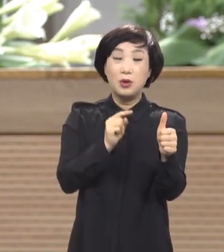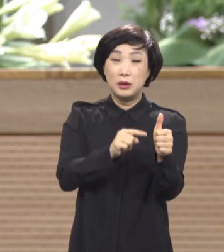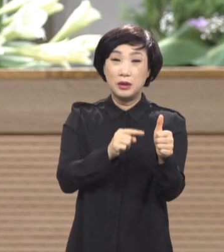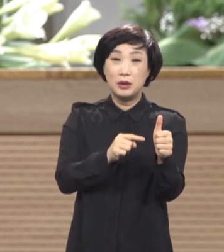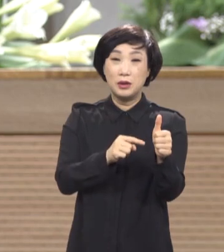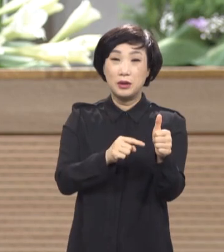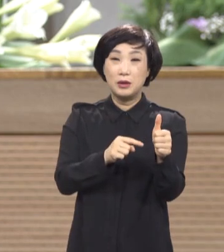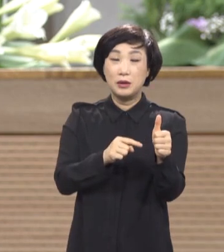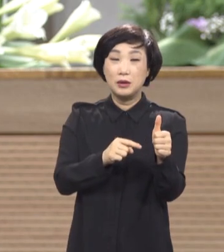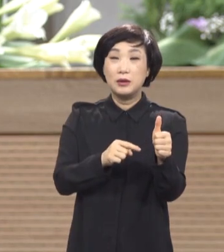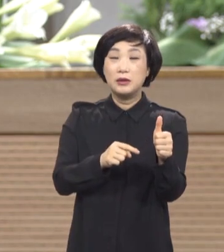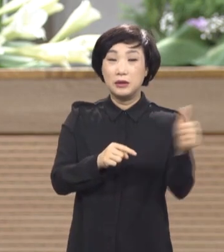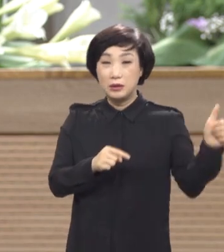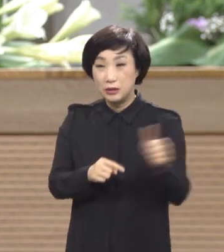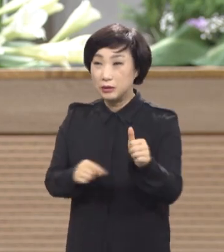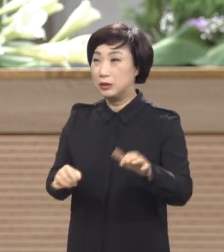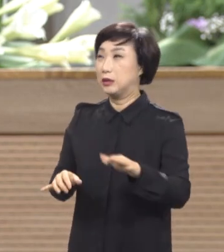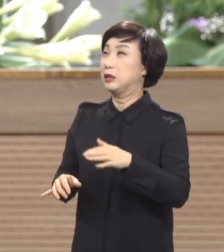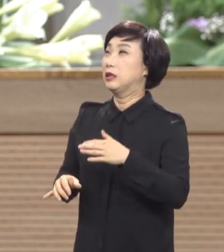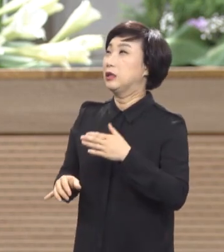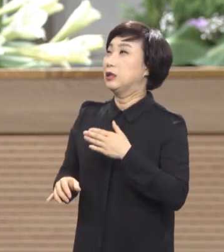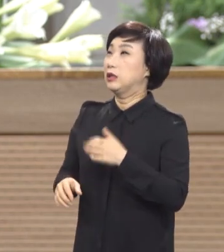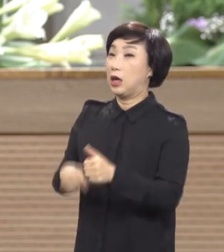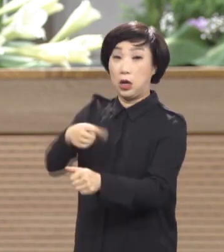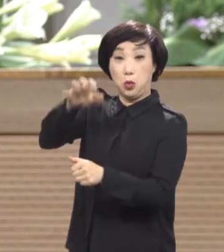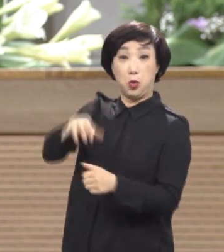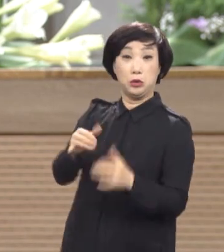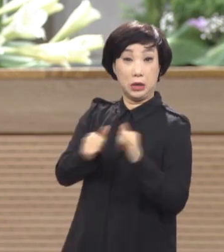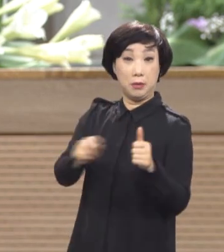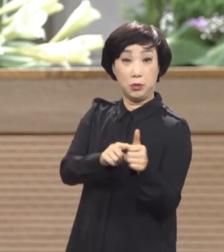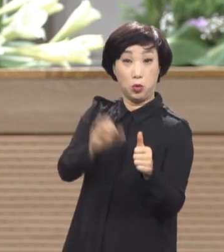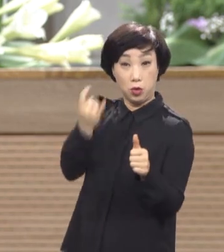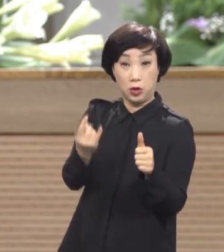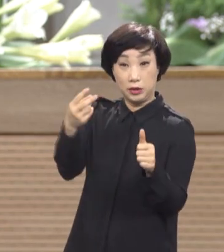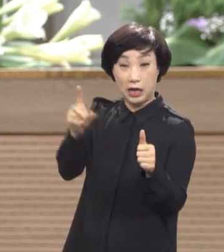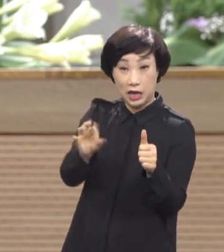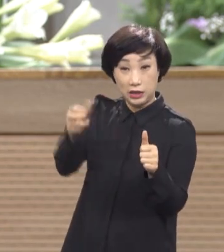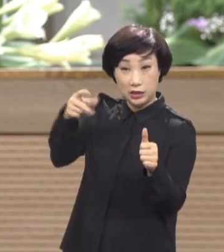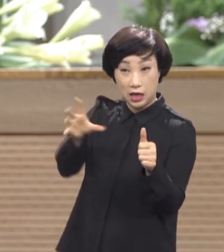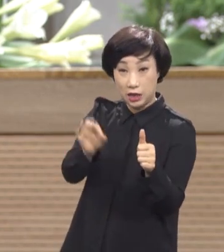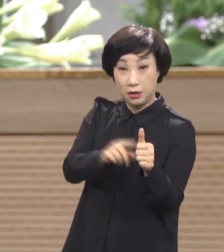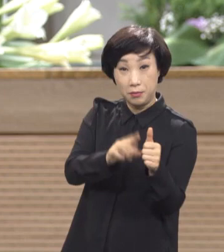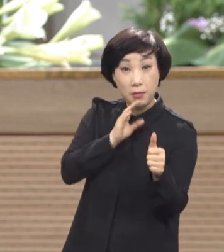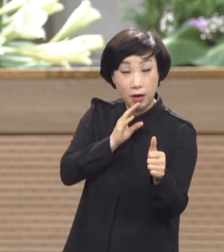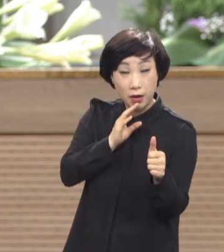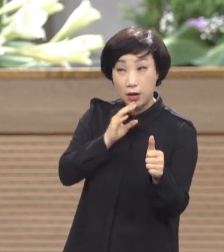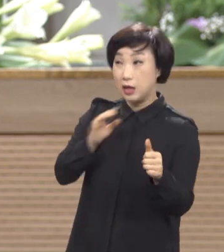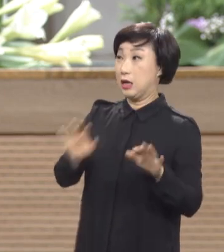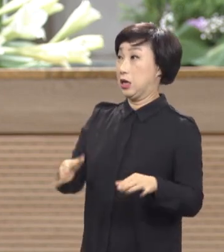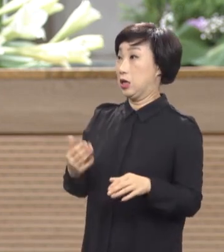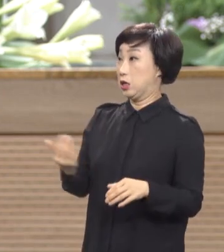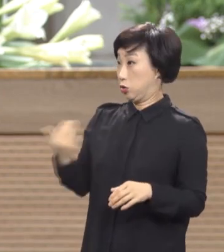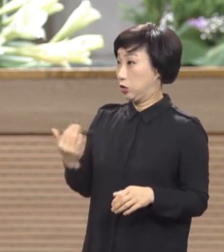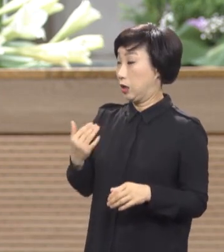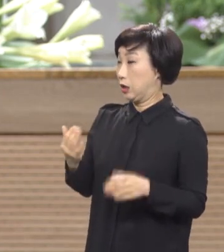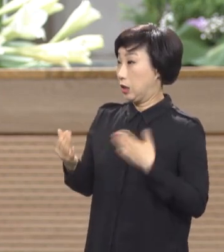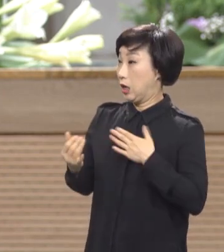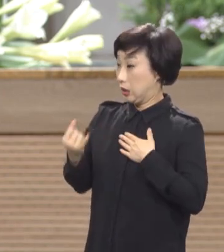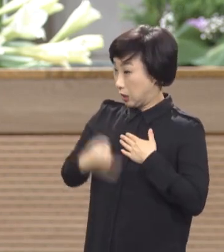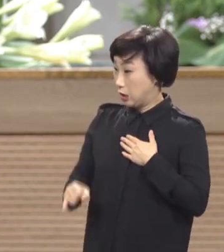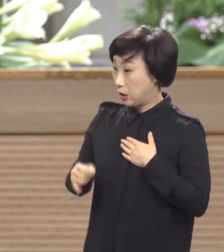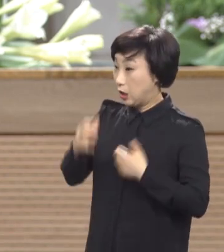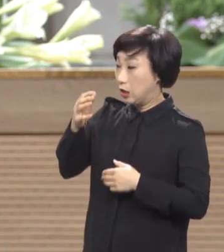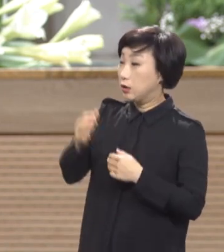내 딸이 저 하나님의 아들 예수가 달려도 나는 하나님의 아들이라고